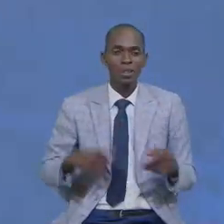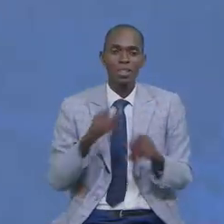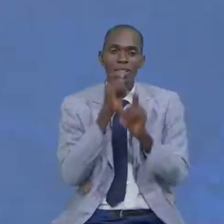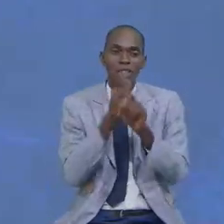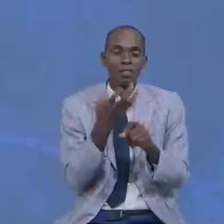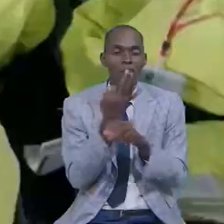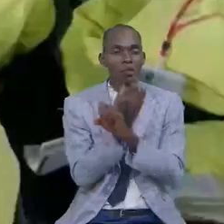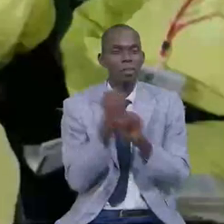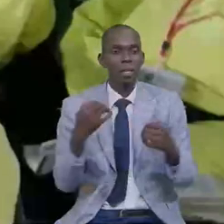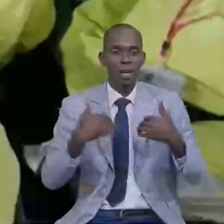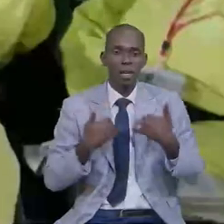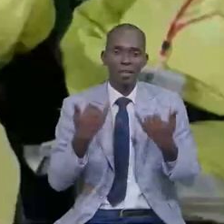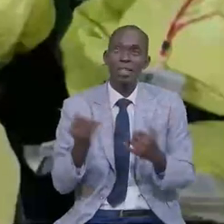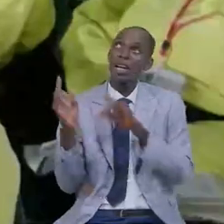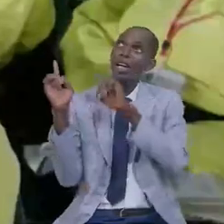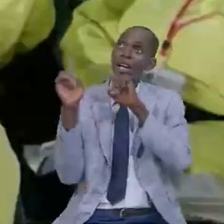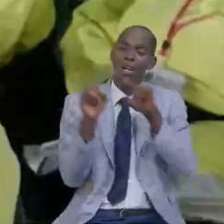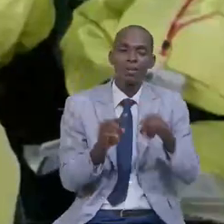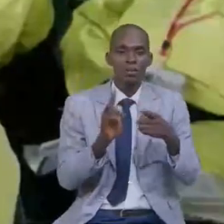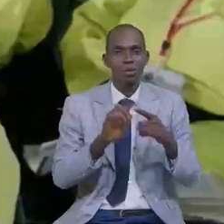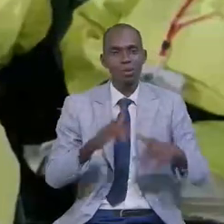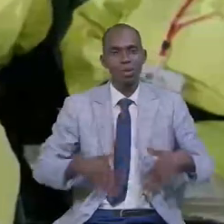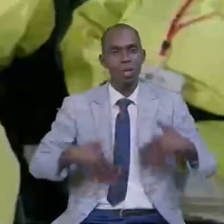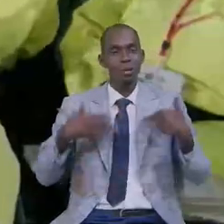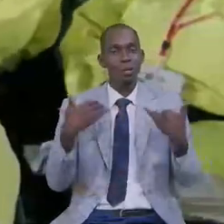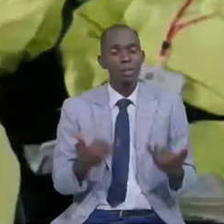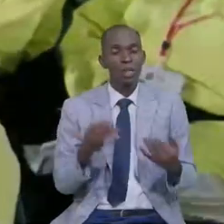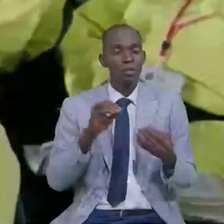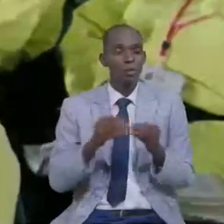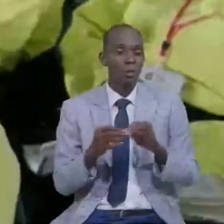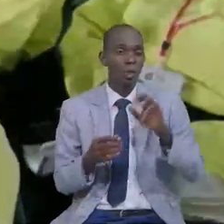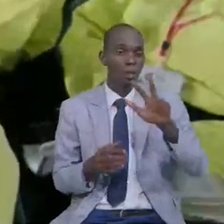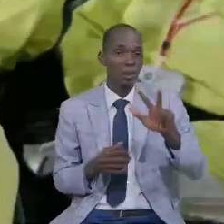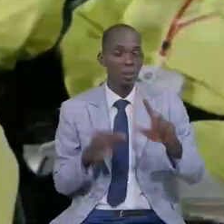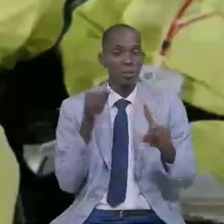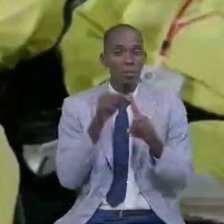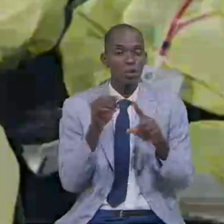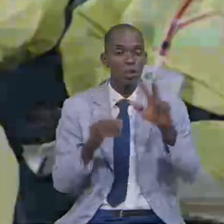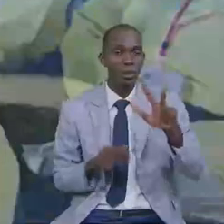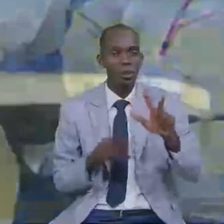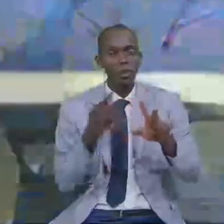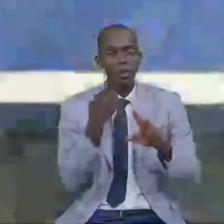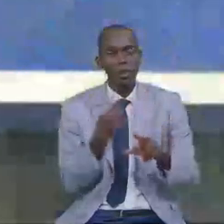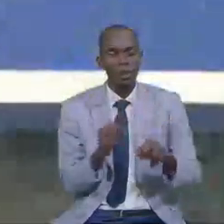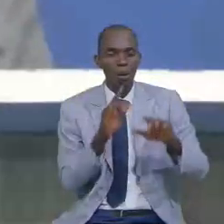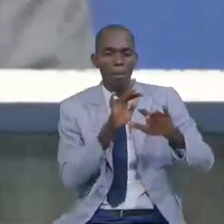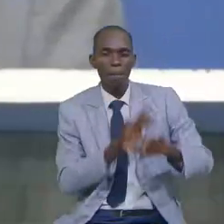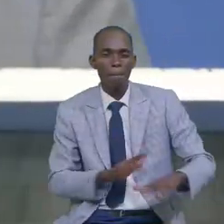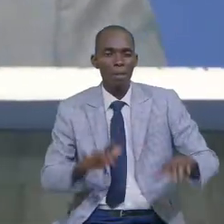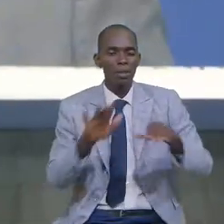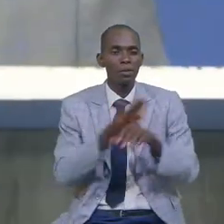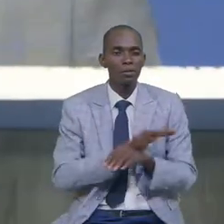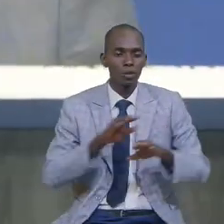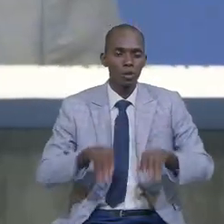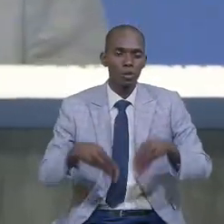est venu pour votre vie. Troisième point maintenant, les provisions miséricordieuses à travers